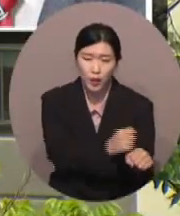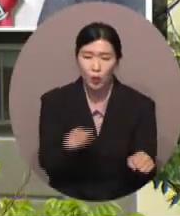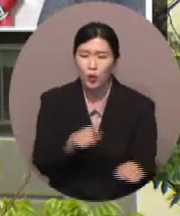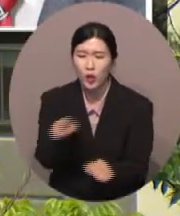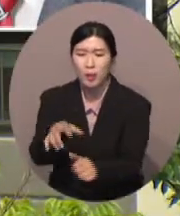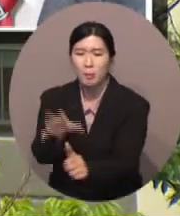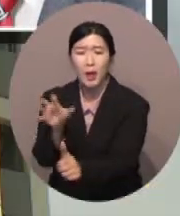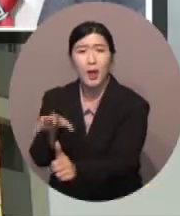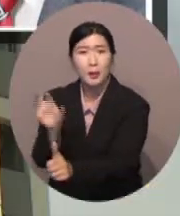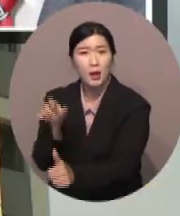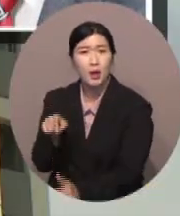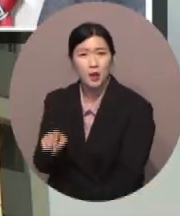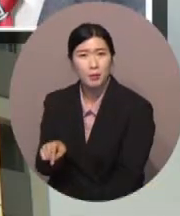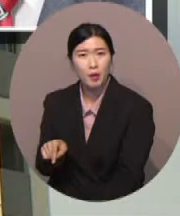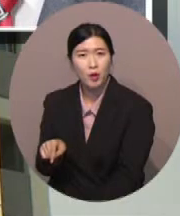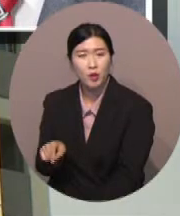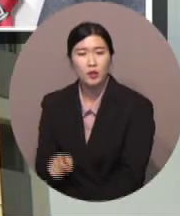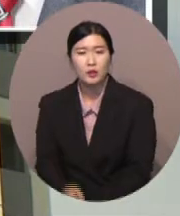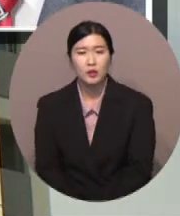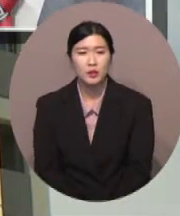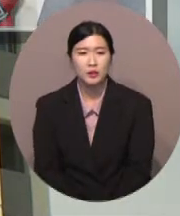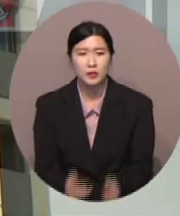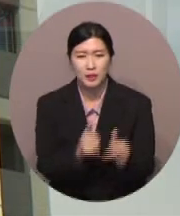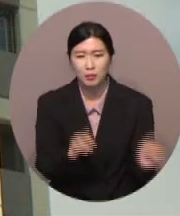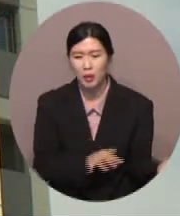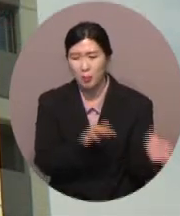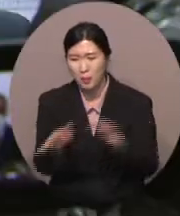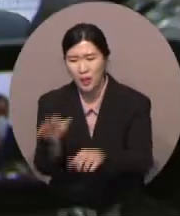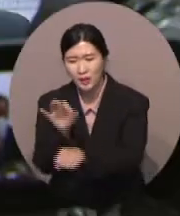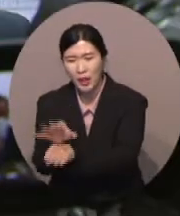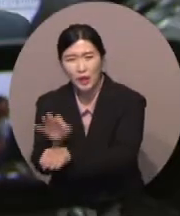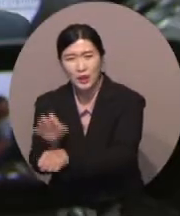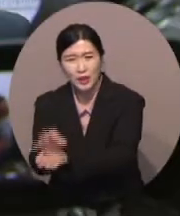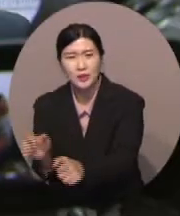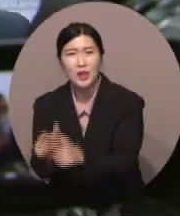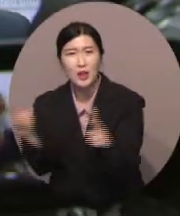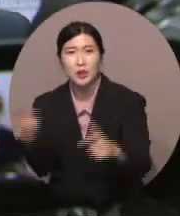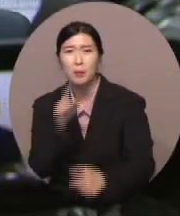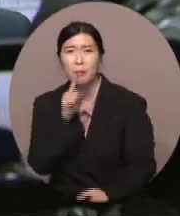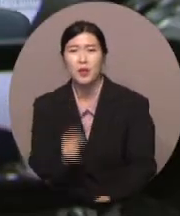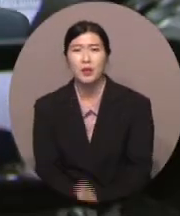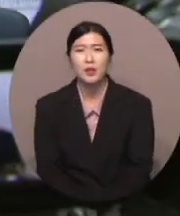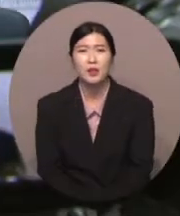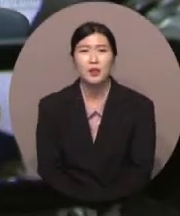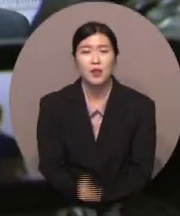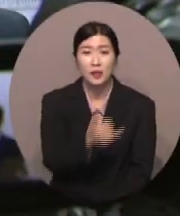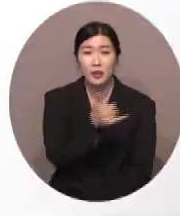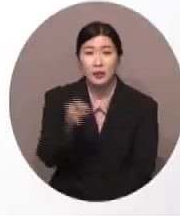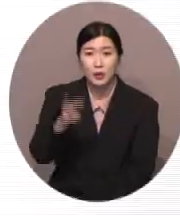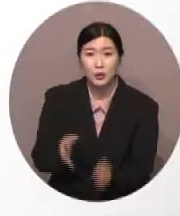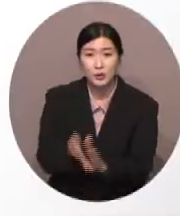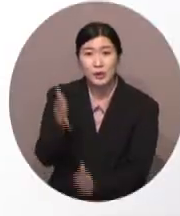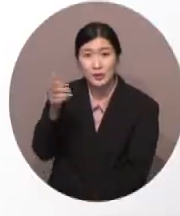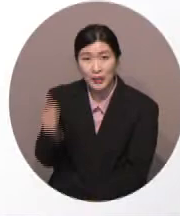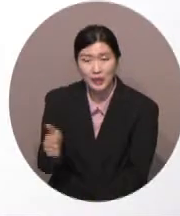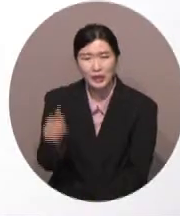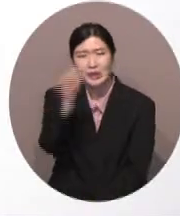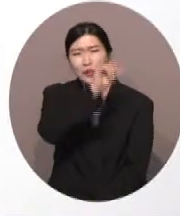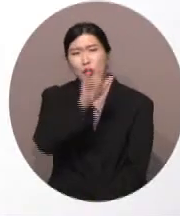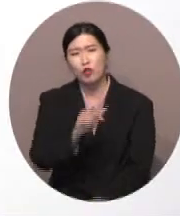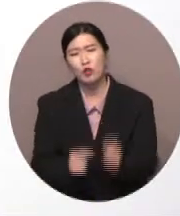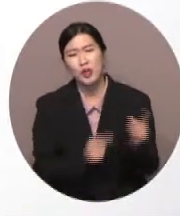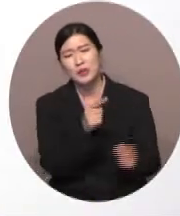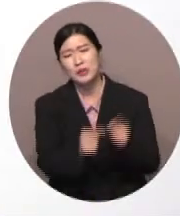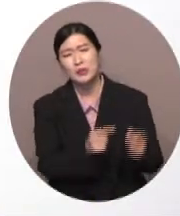때문에 사람이 그 규제를 덜 받는 어떤 대전으로 이렇게 옮겨갈 수도 있죠. 최민호 세종시장은 전국 청약이 가능하다는 점으로 인해